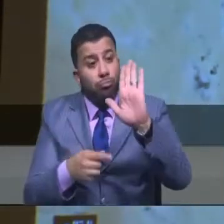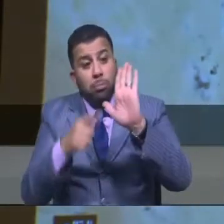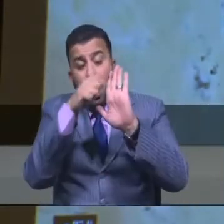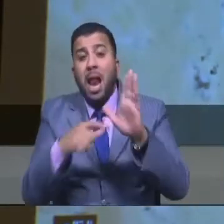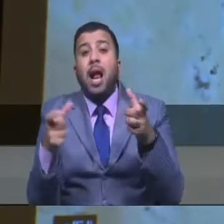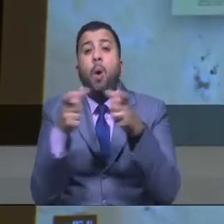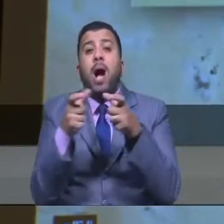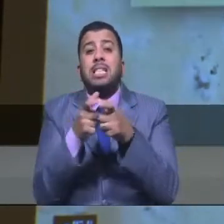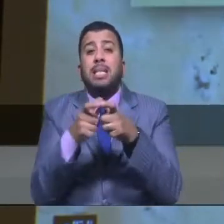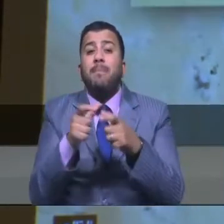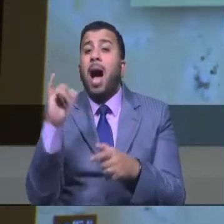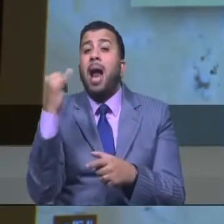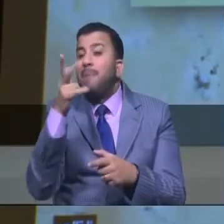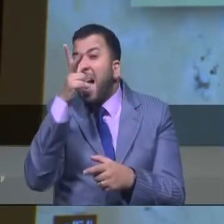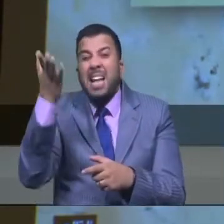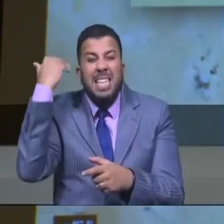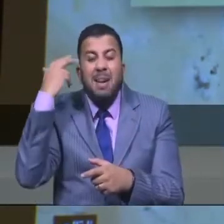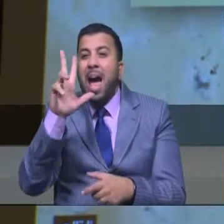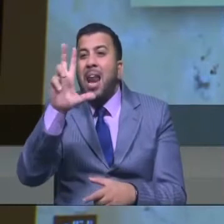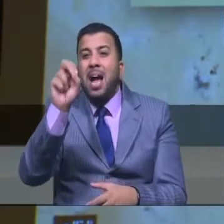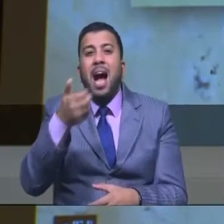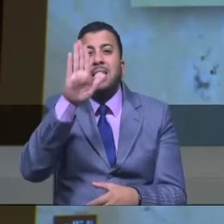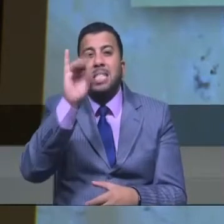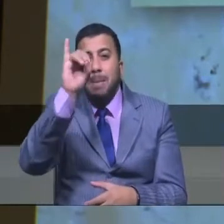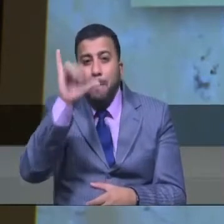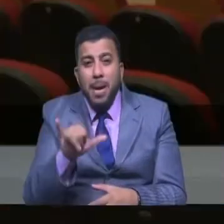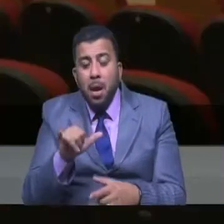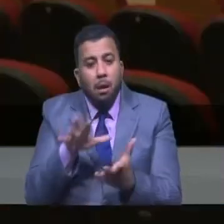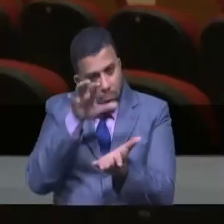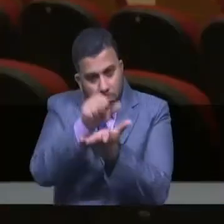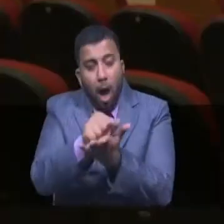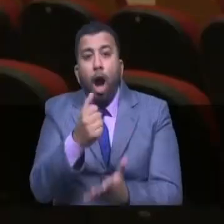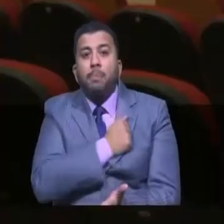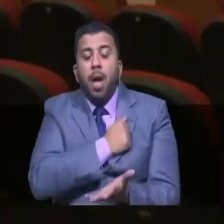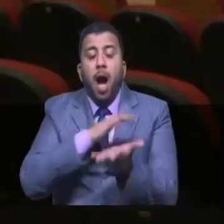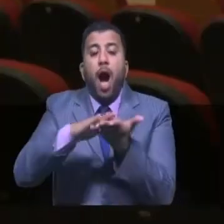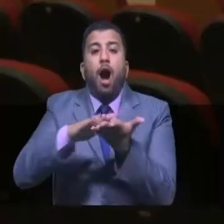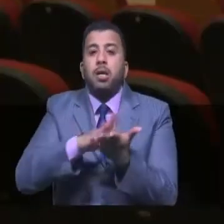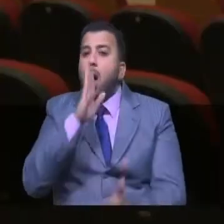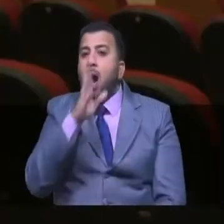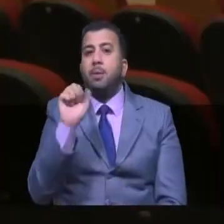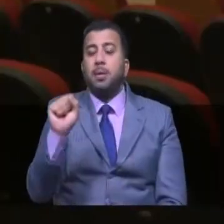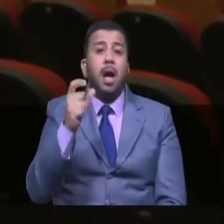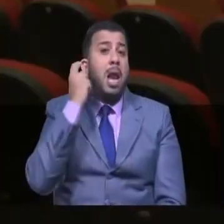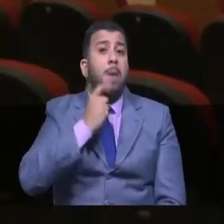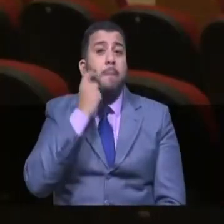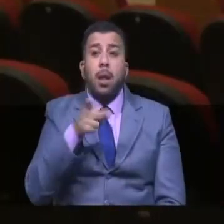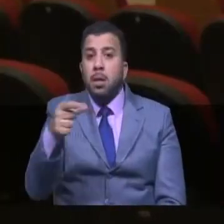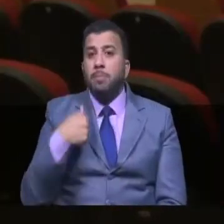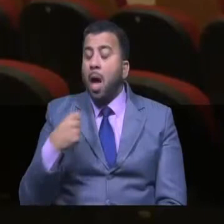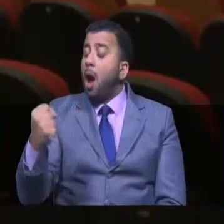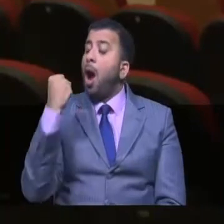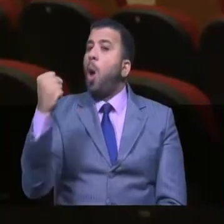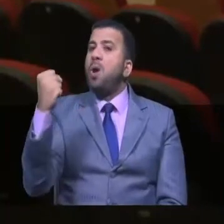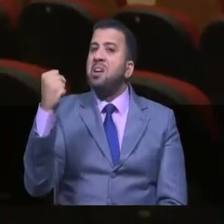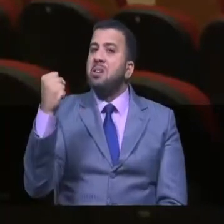القواسم العرب القواسم الإماراتيون متمسكون بأرضهم. موقف دولة الإمارات موقف قوي جدا